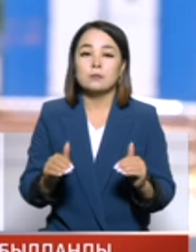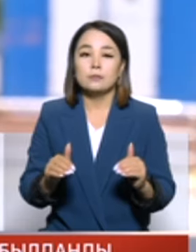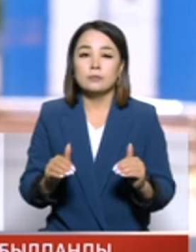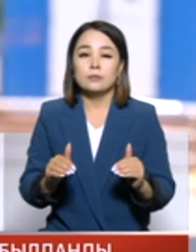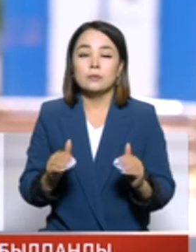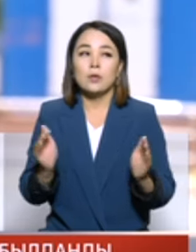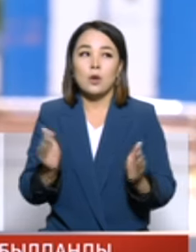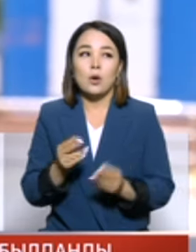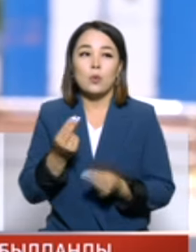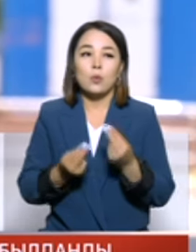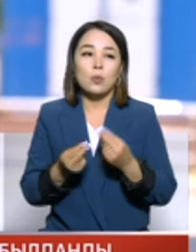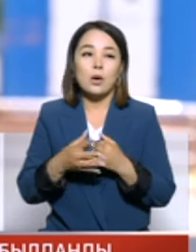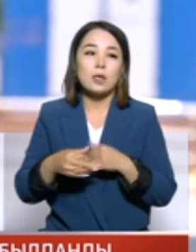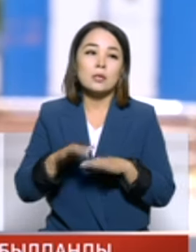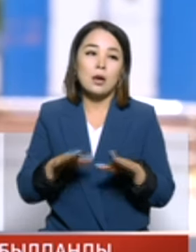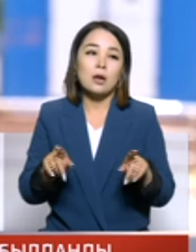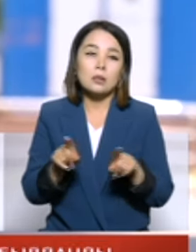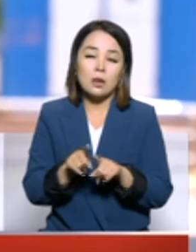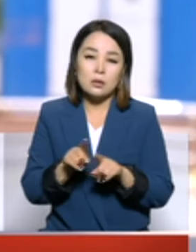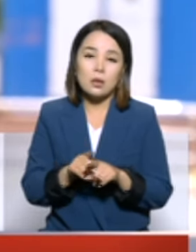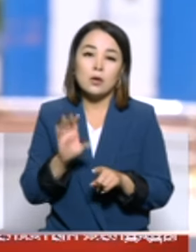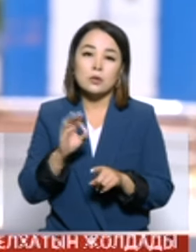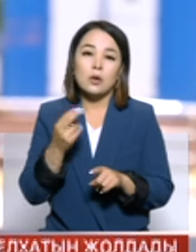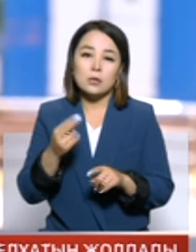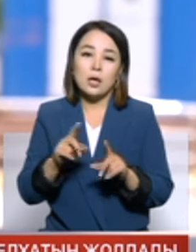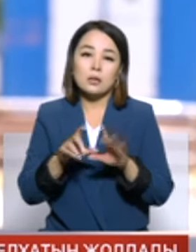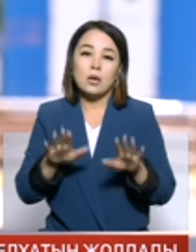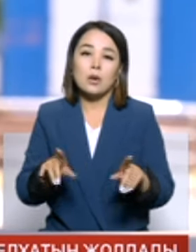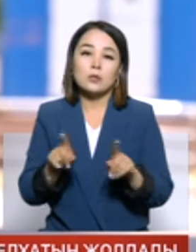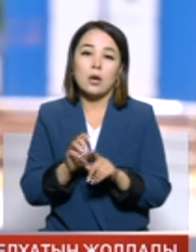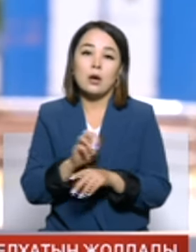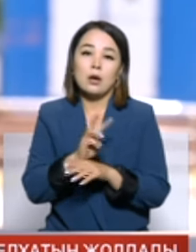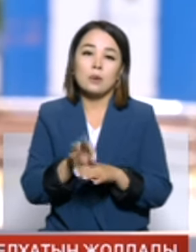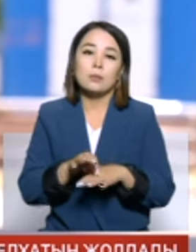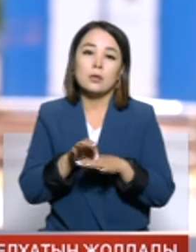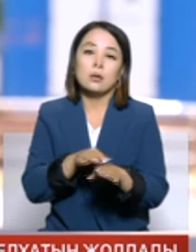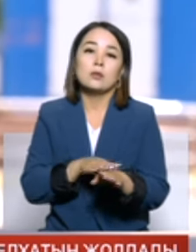кішігірім ойын алаңдары, осында әлеуметтік салаларды да қамтып өтетін болады.